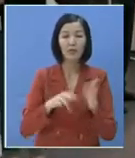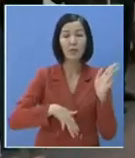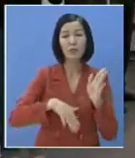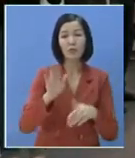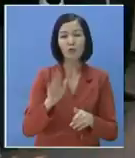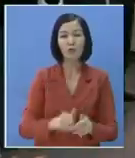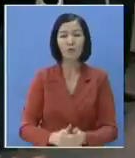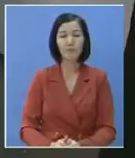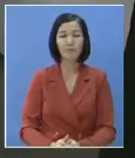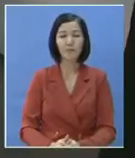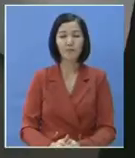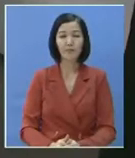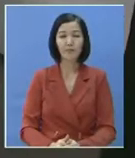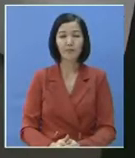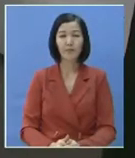лучшим.